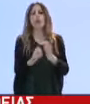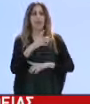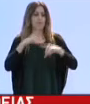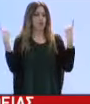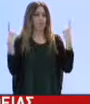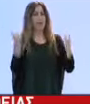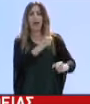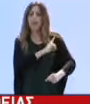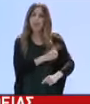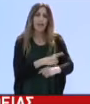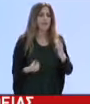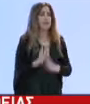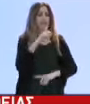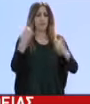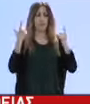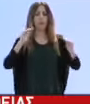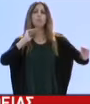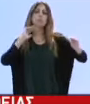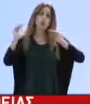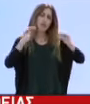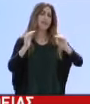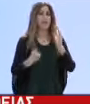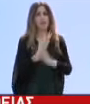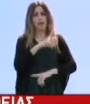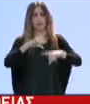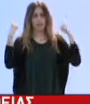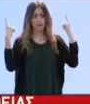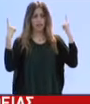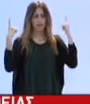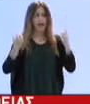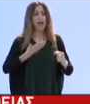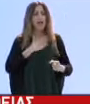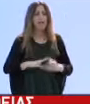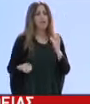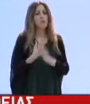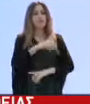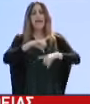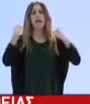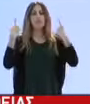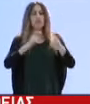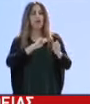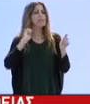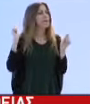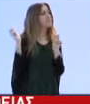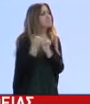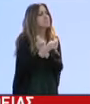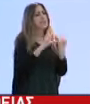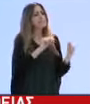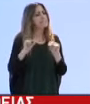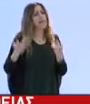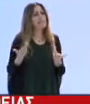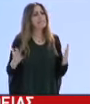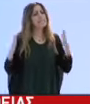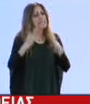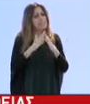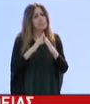δυναμώνουμε, τη θωρακίζουμε. Τη μετατρέπουμε στο σπίτι που μπορεί να στεγάσει τις ελπίδες και τα